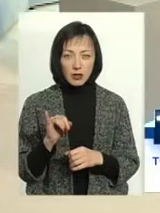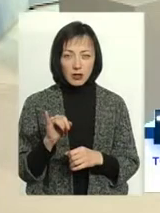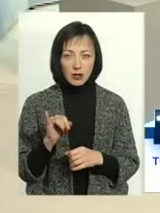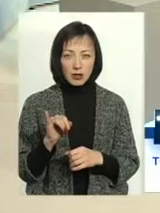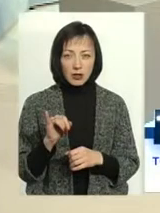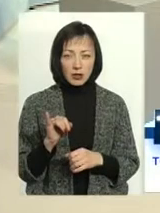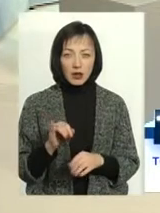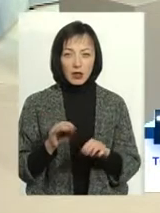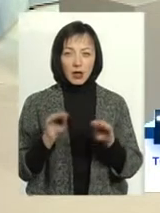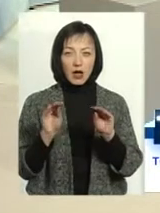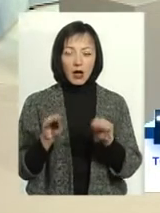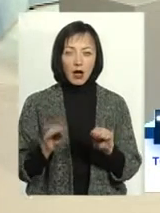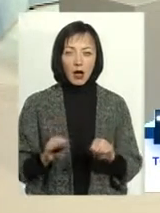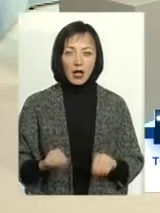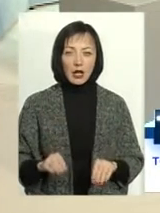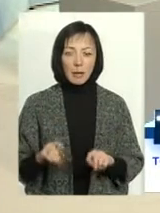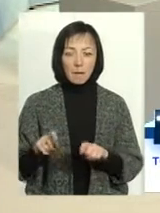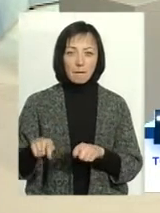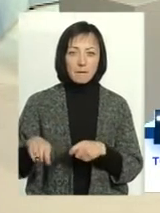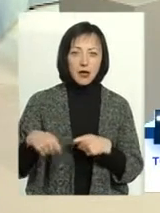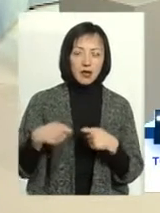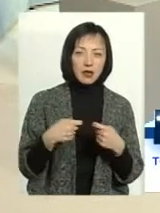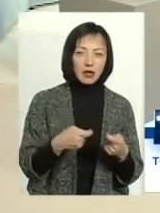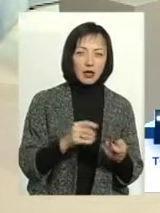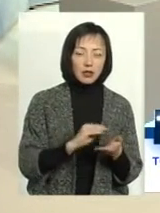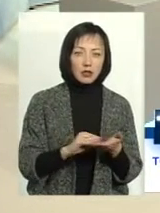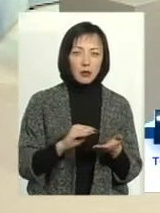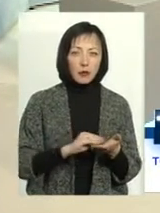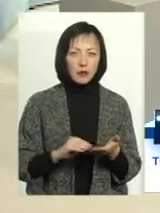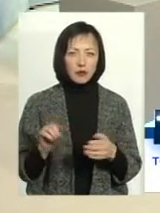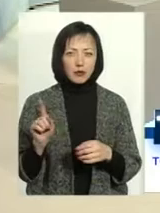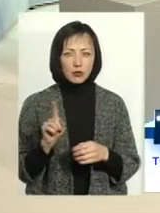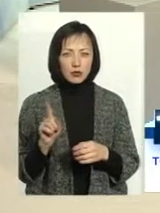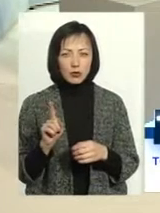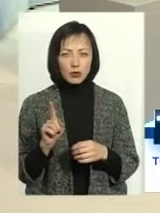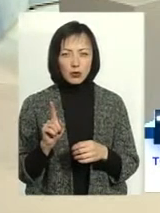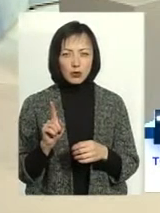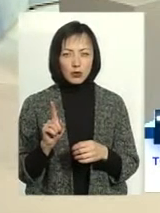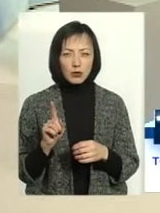в акті передачі є пункт 17, де написано, що передано